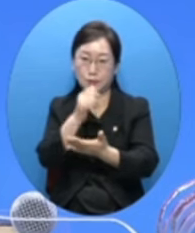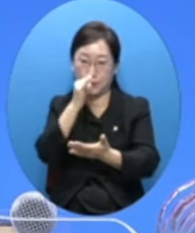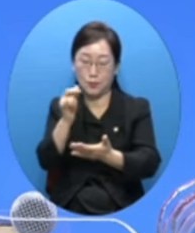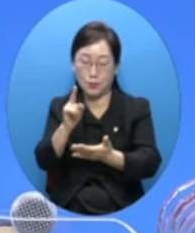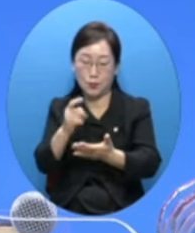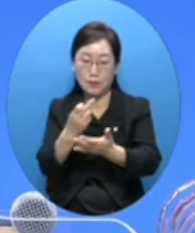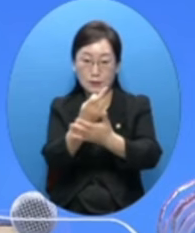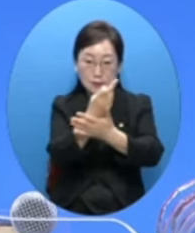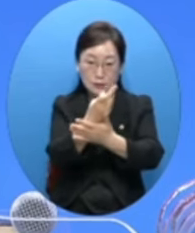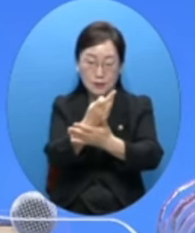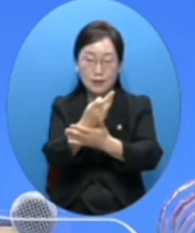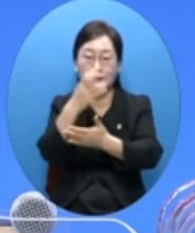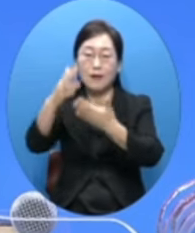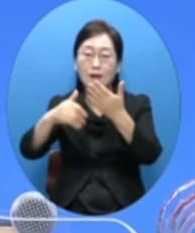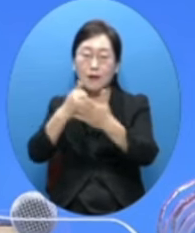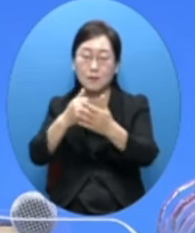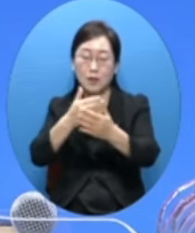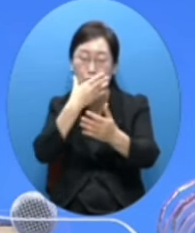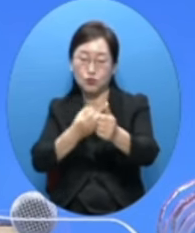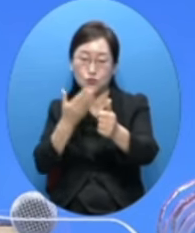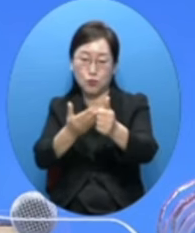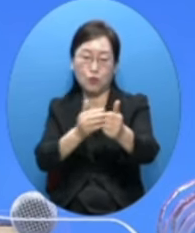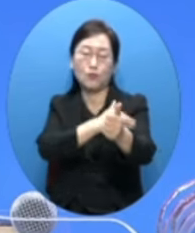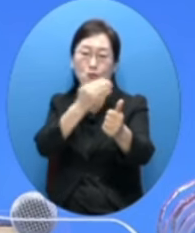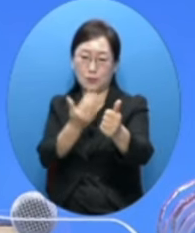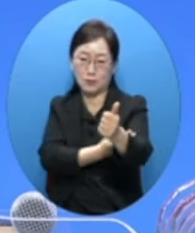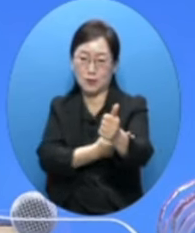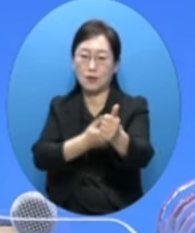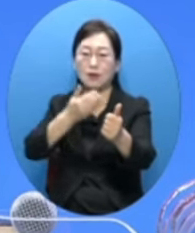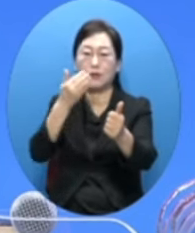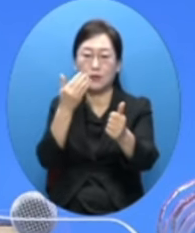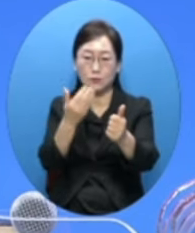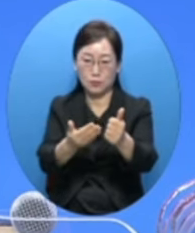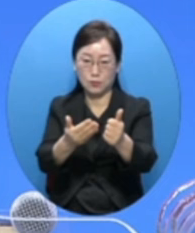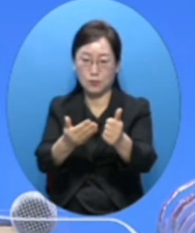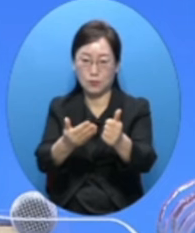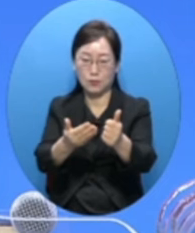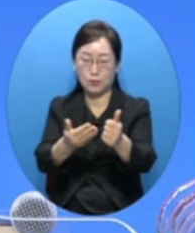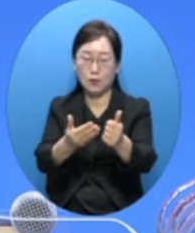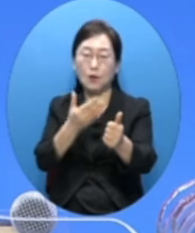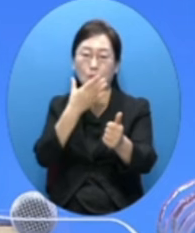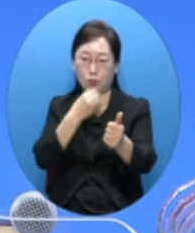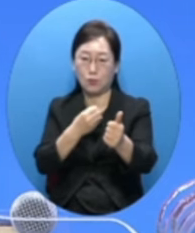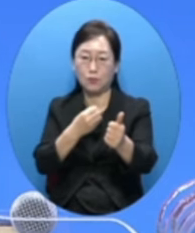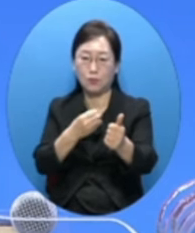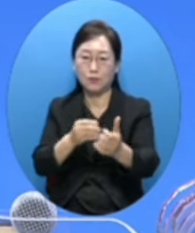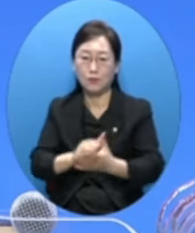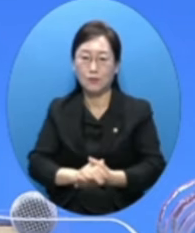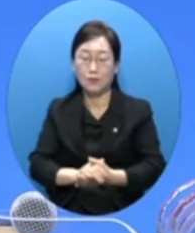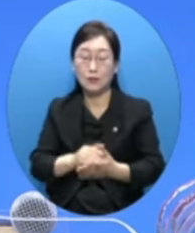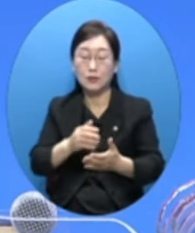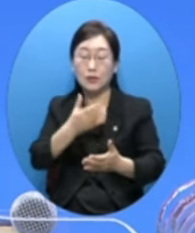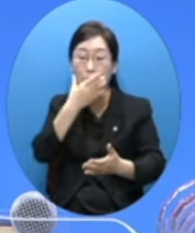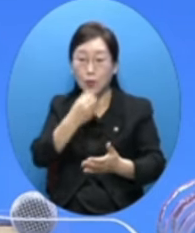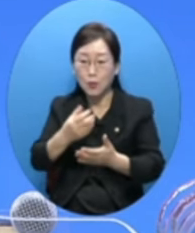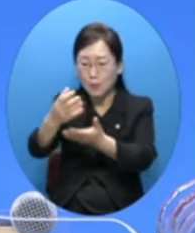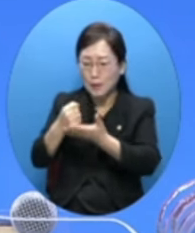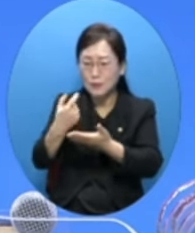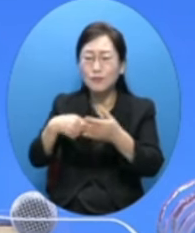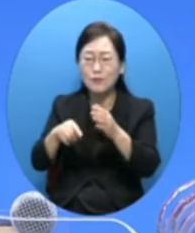장자권의 축복을 해서 먼저 태어나는 아들에게 주는 그 복이 있는데 그 복을 받으려고